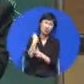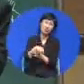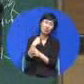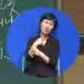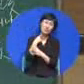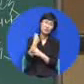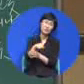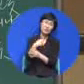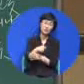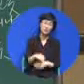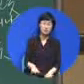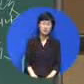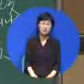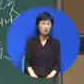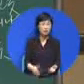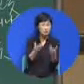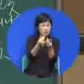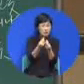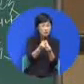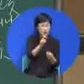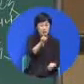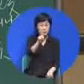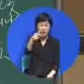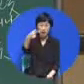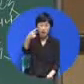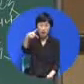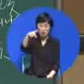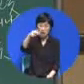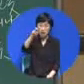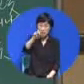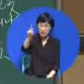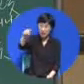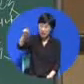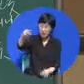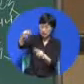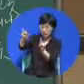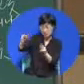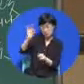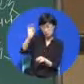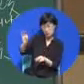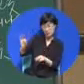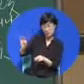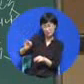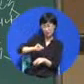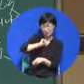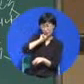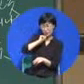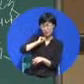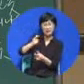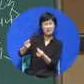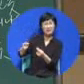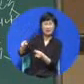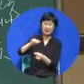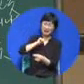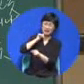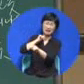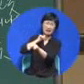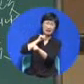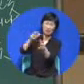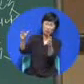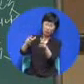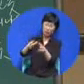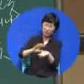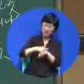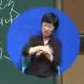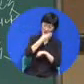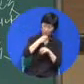that. 마가다락방에 저 뭐 거지 비슷한 사람 모여가지고 세계 복음하니까 아이고 웃어가지고 설마 그랬더니. Many people said the same